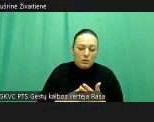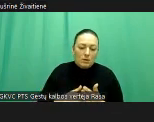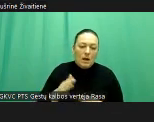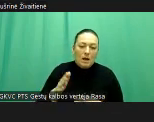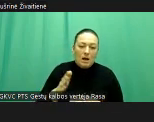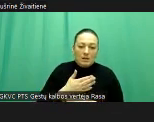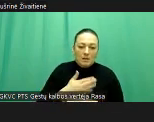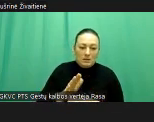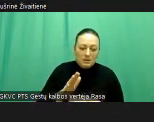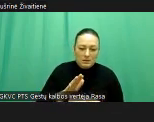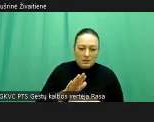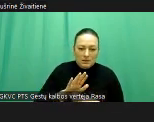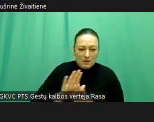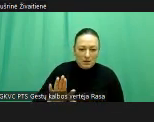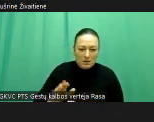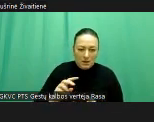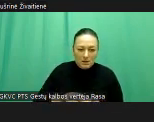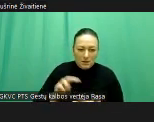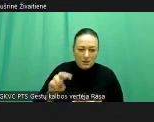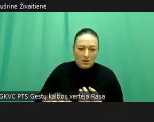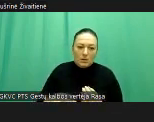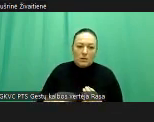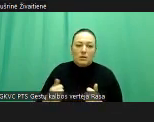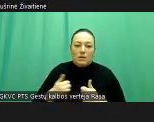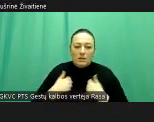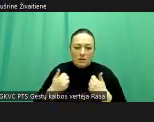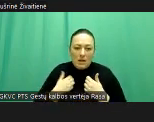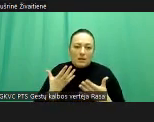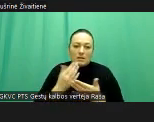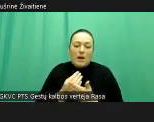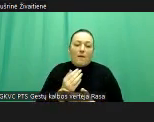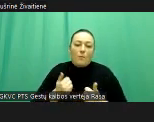ir suburiant savo pastangas, žinias ir